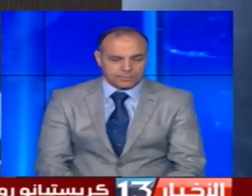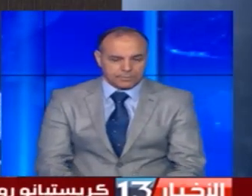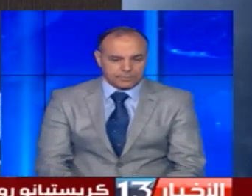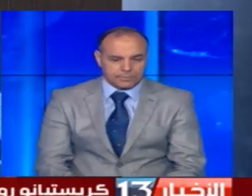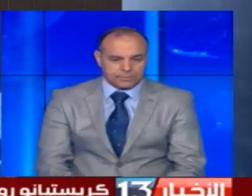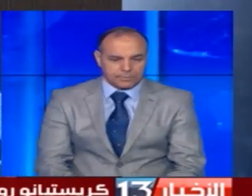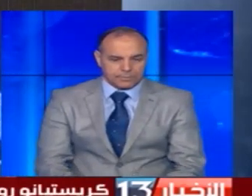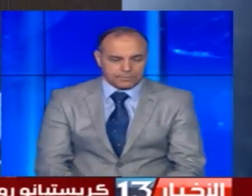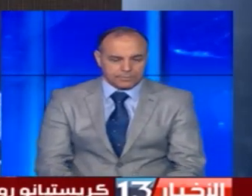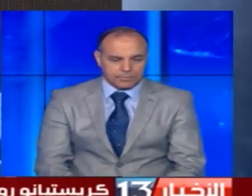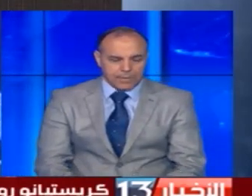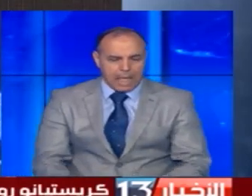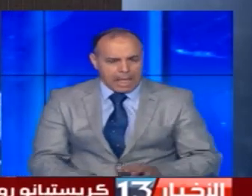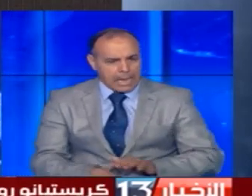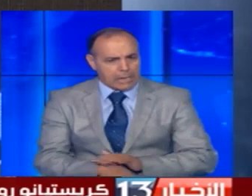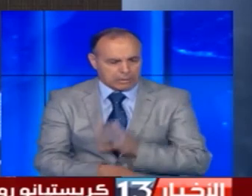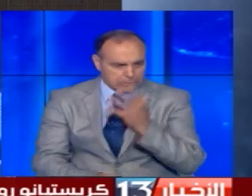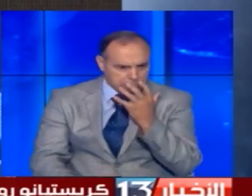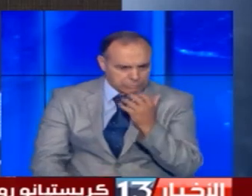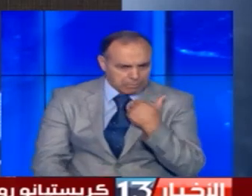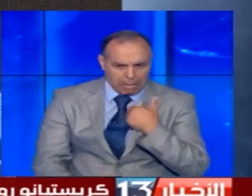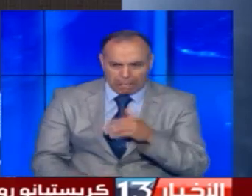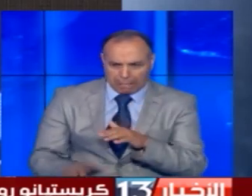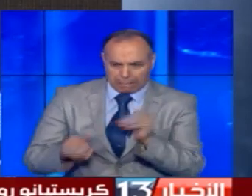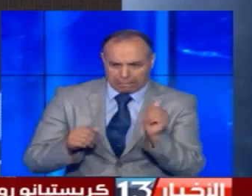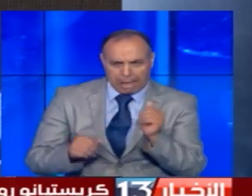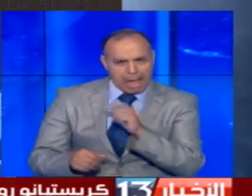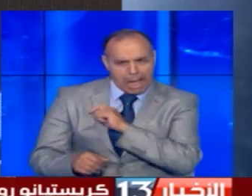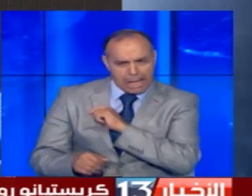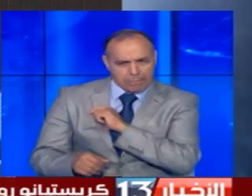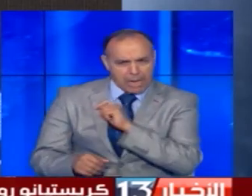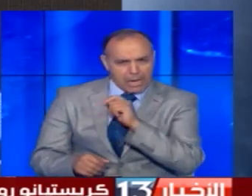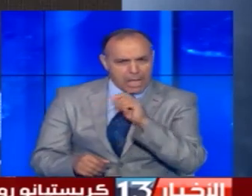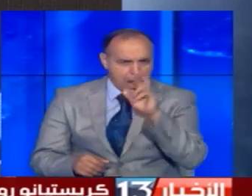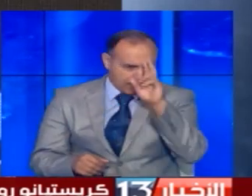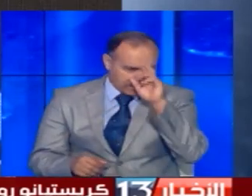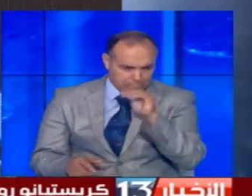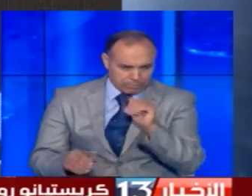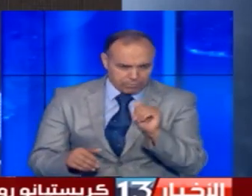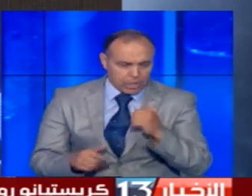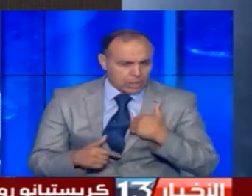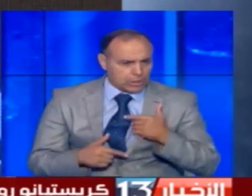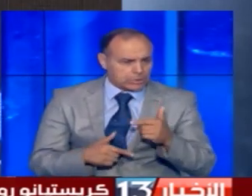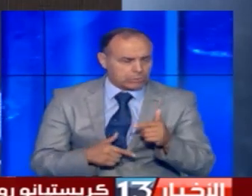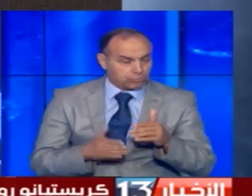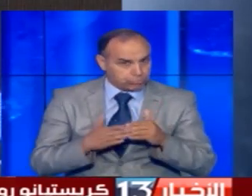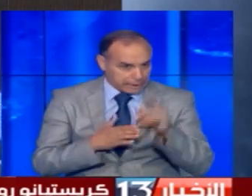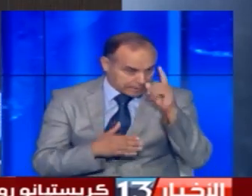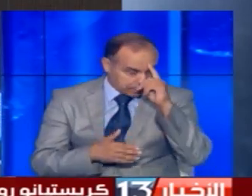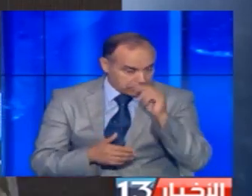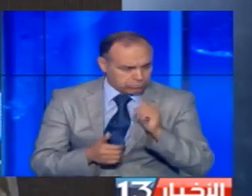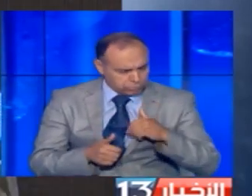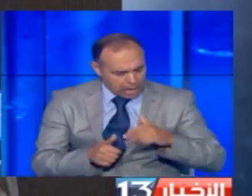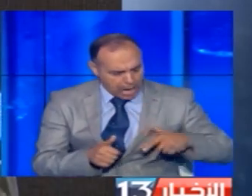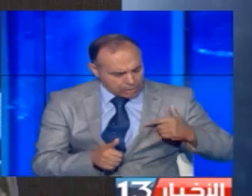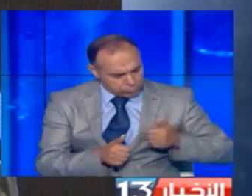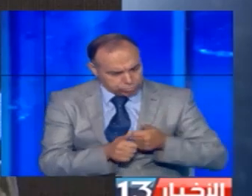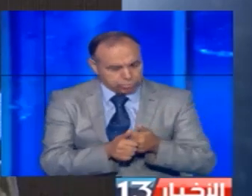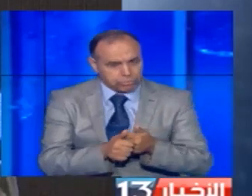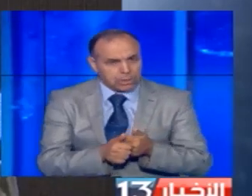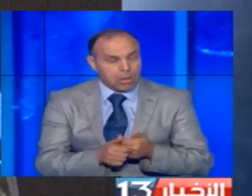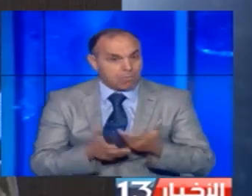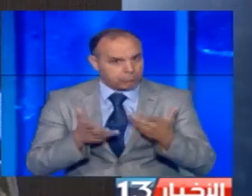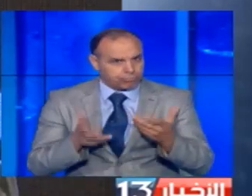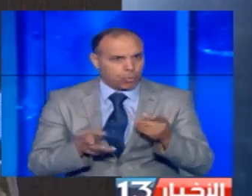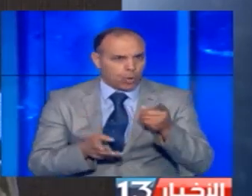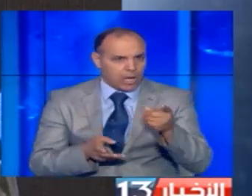لا اشعر بالحزن مغادره ريال مدريد لا جديد في مشوار انها كبيره